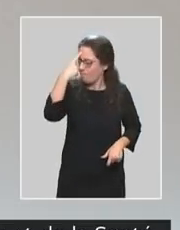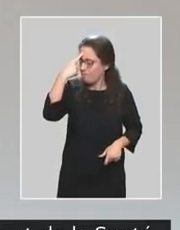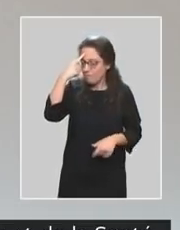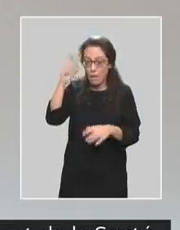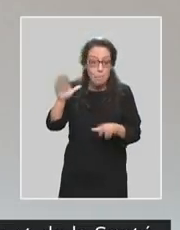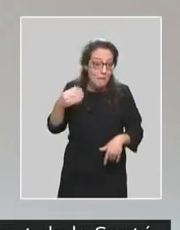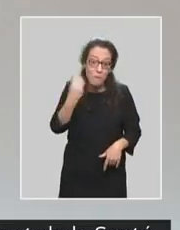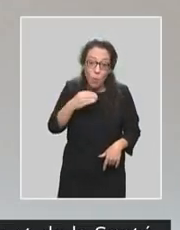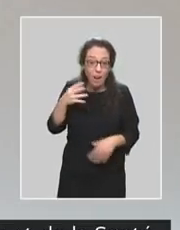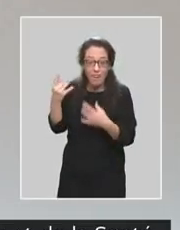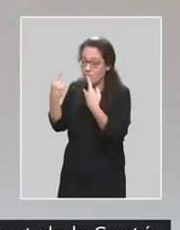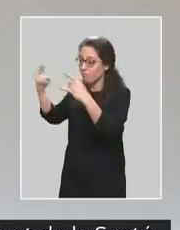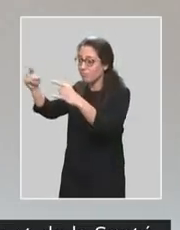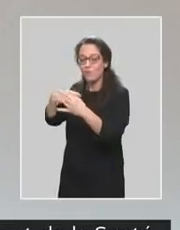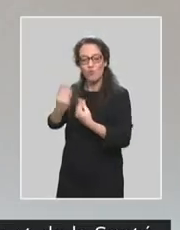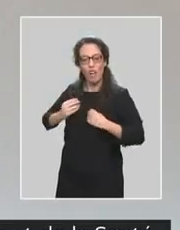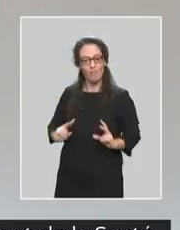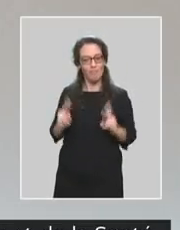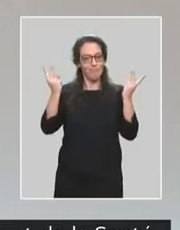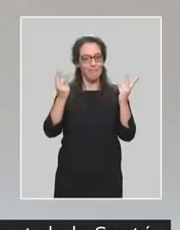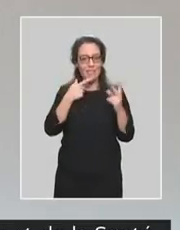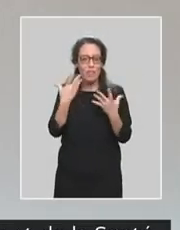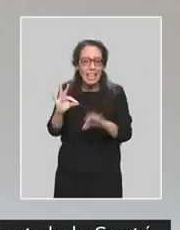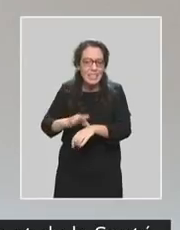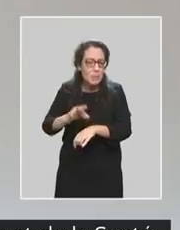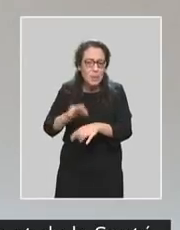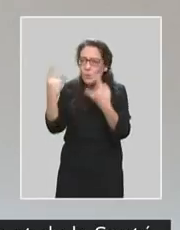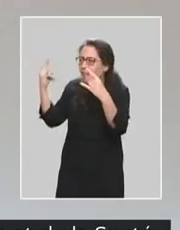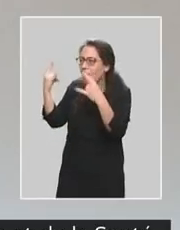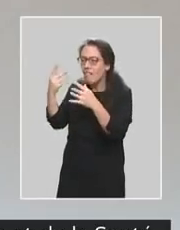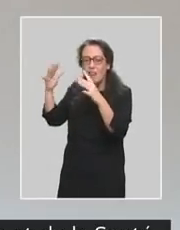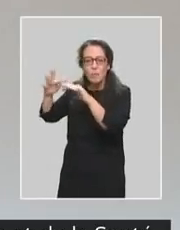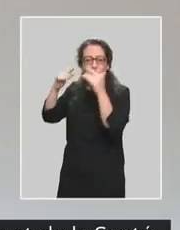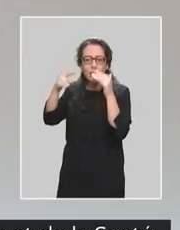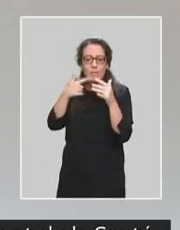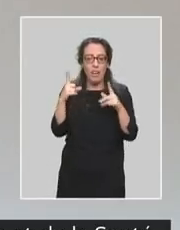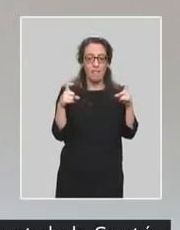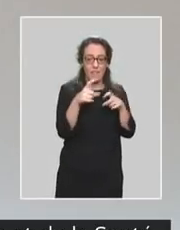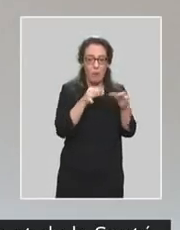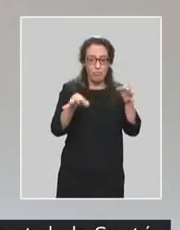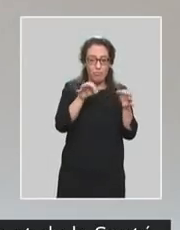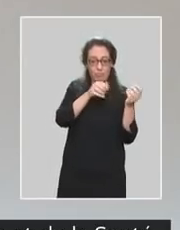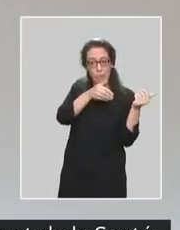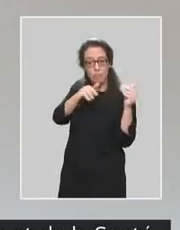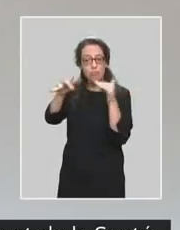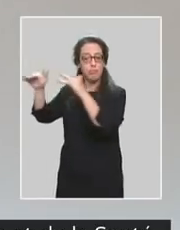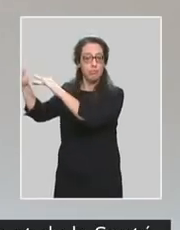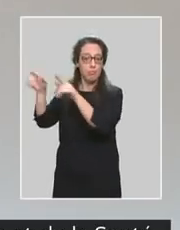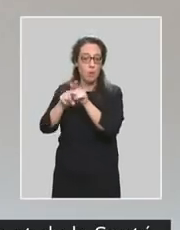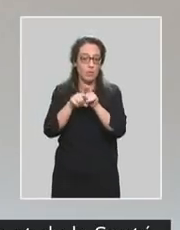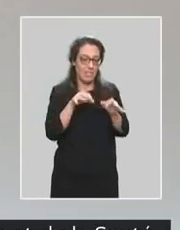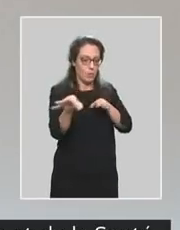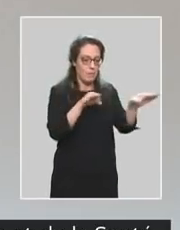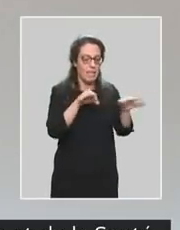froid, c'est vivifiant. Vous ouvrez 10 minutes la fenêtre et ça permet l'évacuation des particules virales et ça réduit le risque de